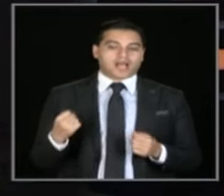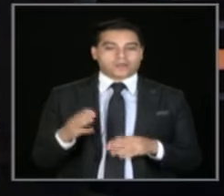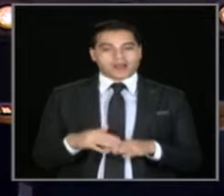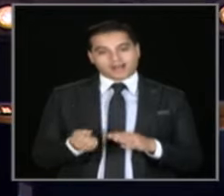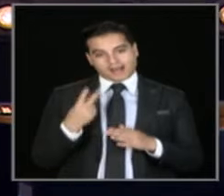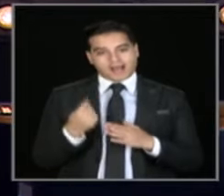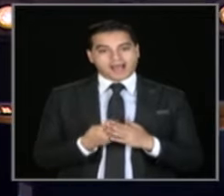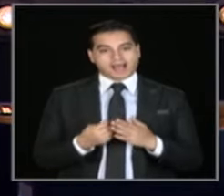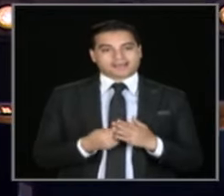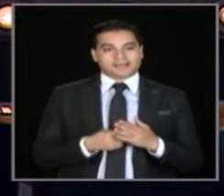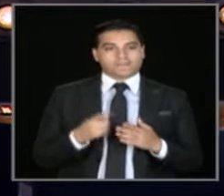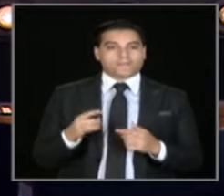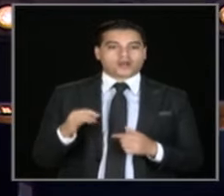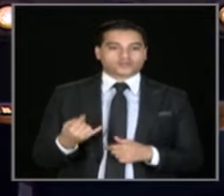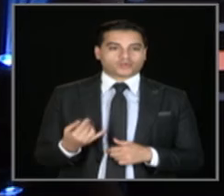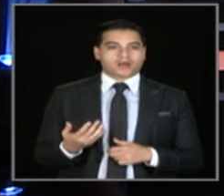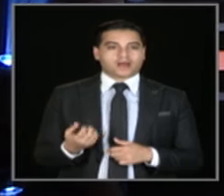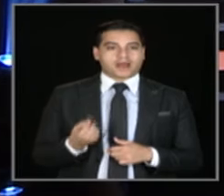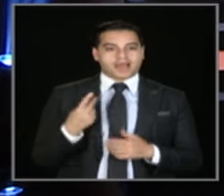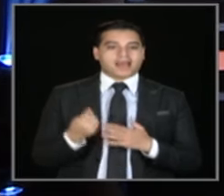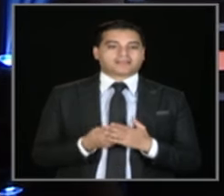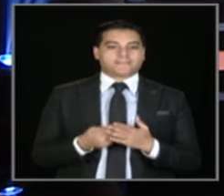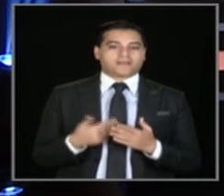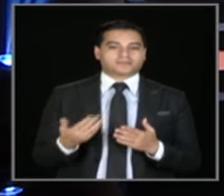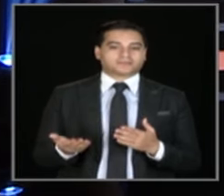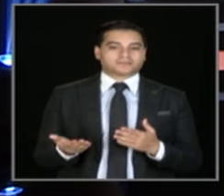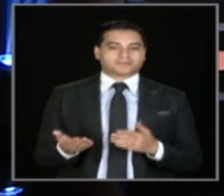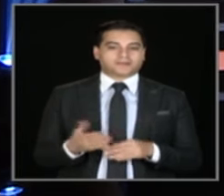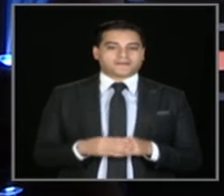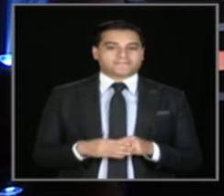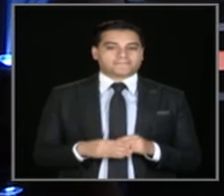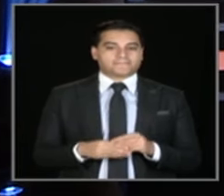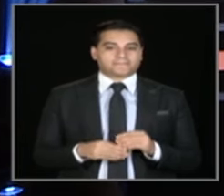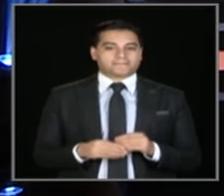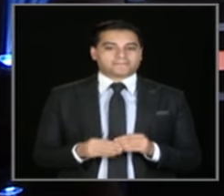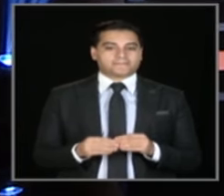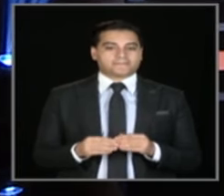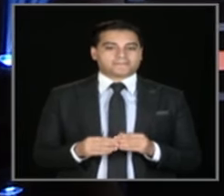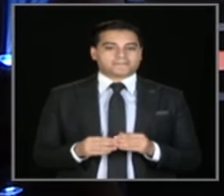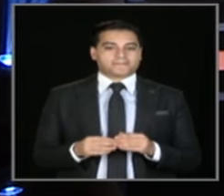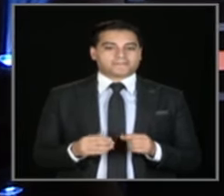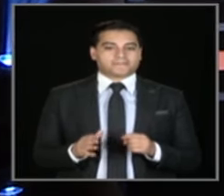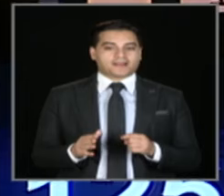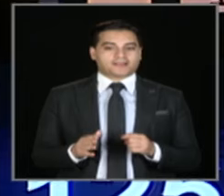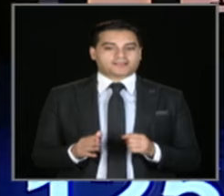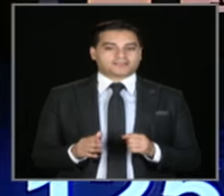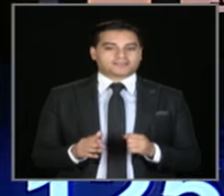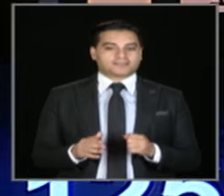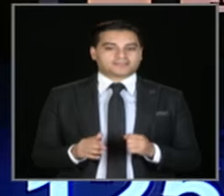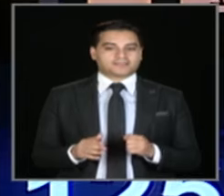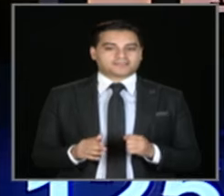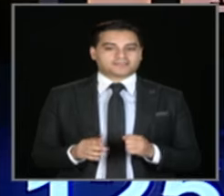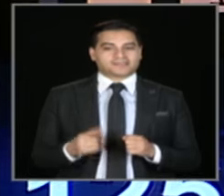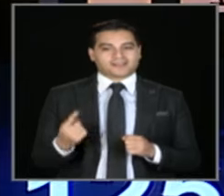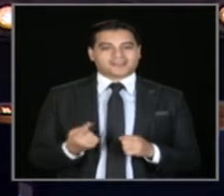الادب، هم خدوا الجوكر في الادب اصلا. انا بره الجوكر. لا خلاص مش بلاش. بلاش، وهنخسر بسبب السؤال الاخير